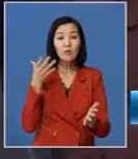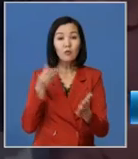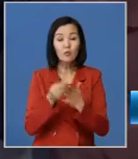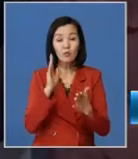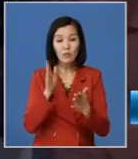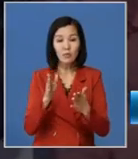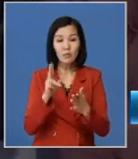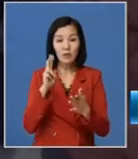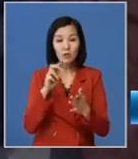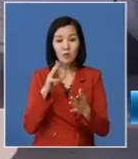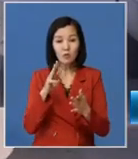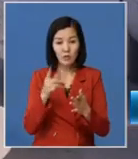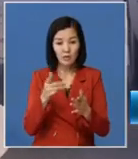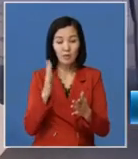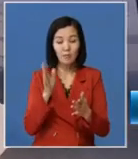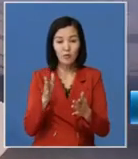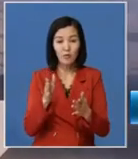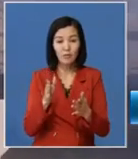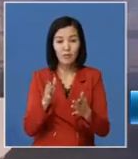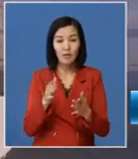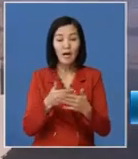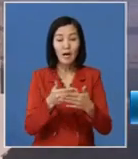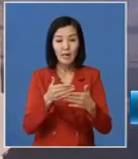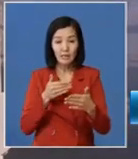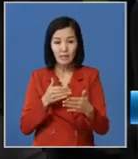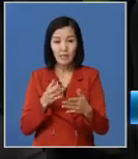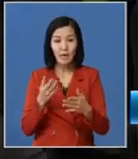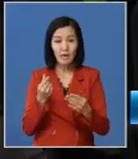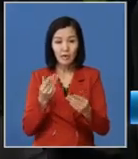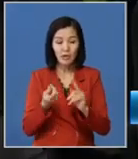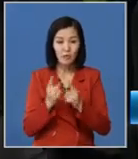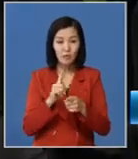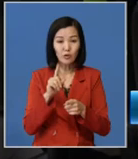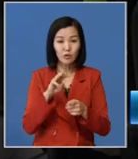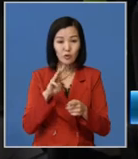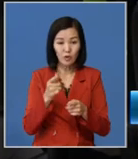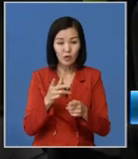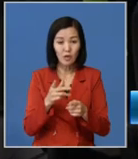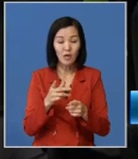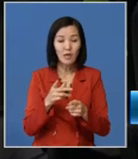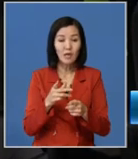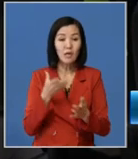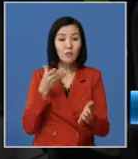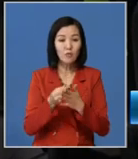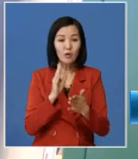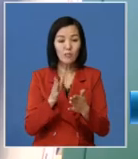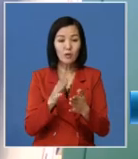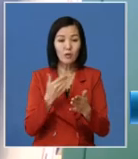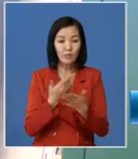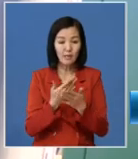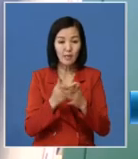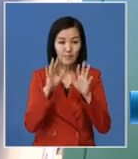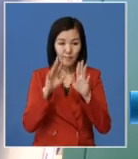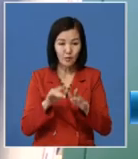болсаңыз 200 теңге бересіз. Ал сапарға шықпас бұрын ақша аударсаңыз 100 теңге төленеді. Ақысы төленген көлікті мына құрылғылар